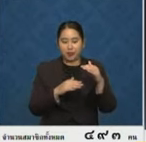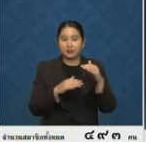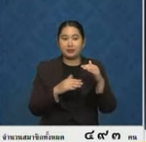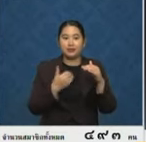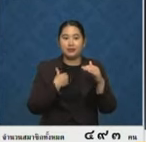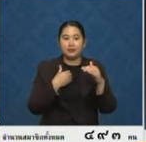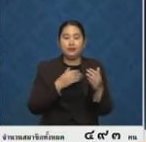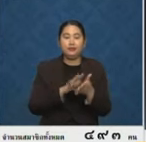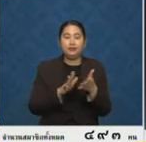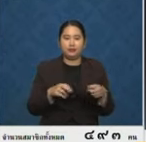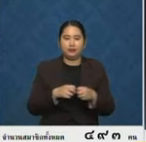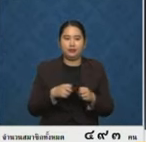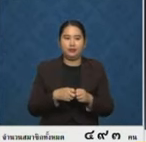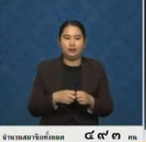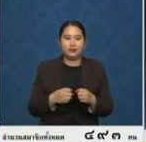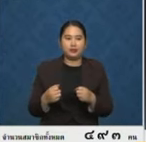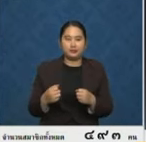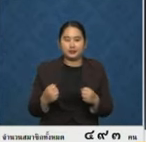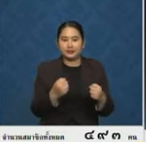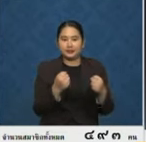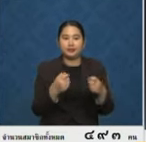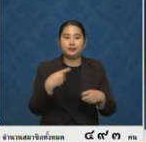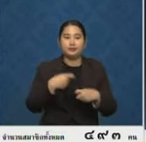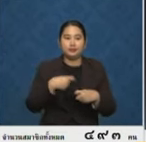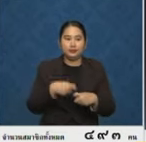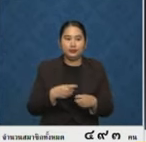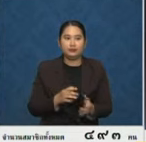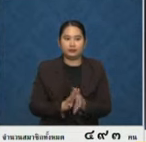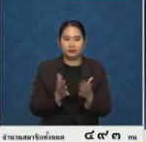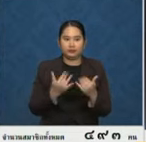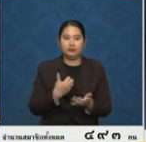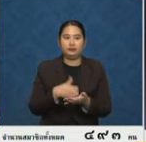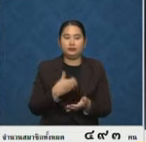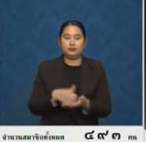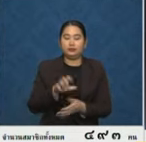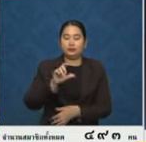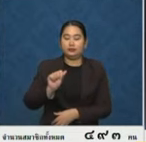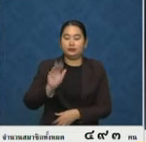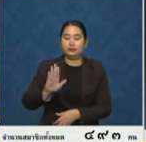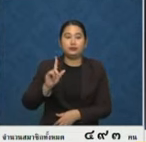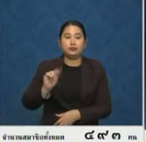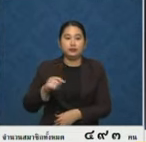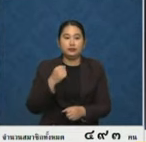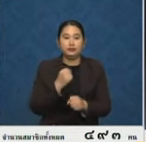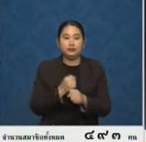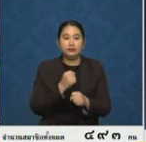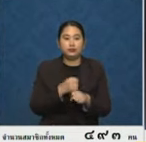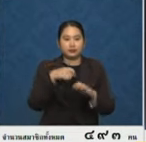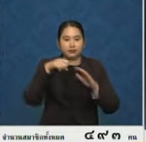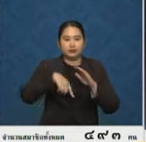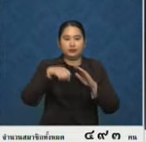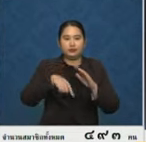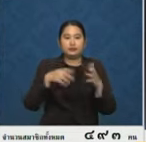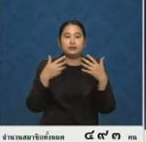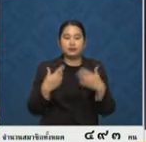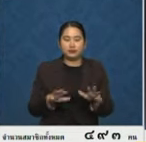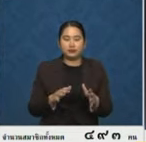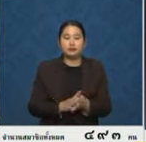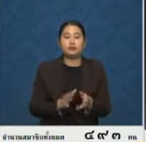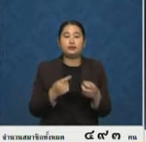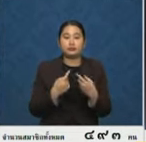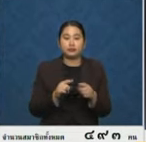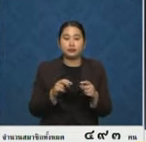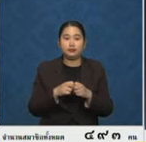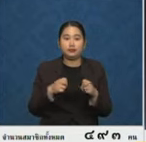ใหญ่เกิดความยากลำบากในการเดินทางปัจจุบันค่ะอบตบึงกอกได้ซ่อมแซมสคอสะพานเป็นการชั่วคราวแล้วแต่เนื่อง